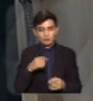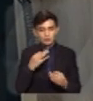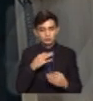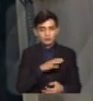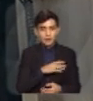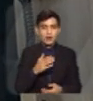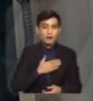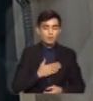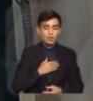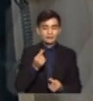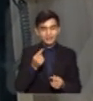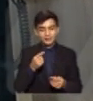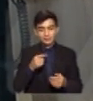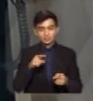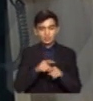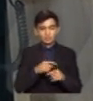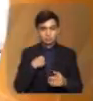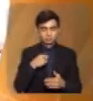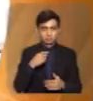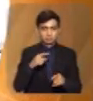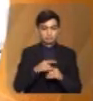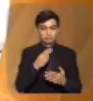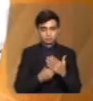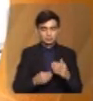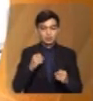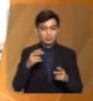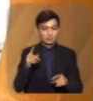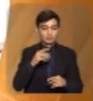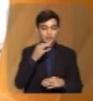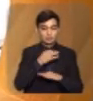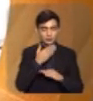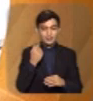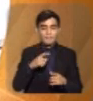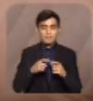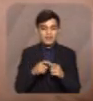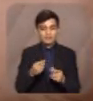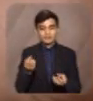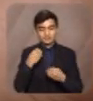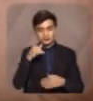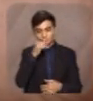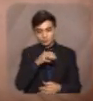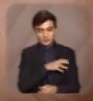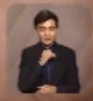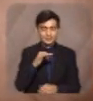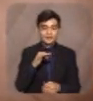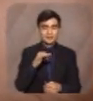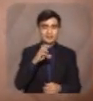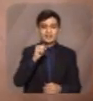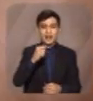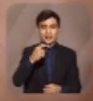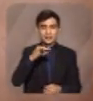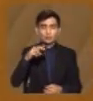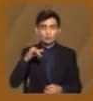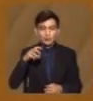то, что мои деньги там сгорят, это вообще ничего, да? Не может сдать билет и вернуть деньги и Сагидулла Баймурадов. В компании, где он